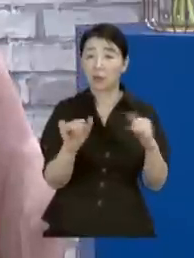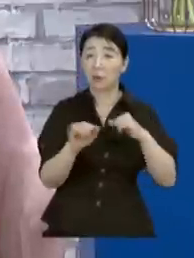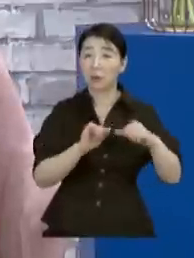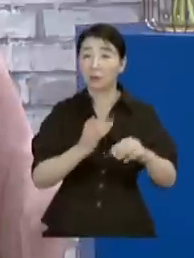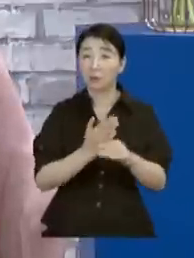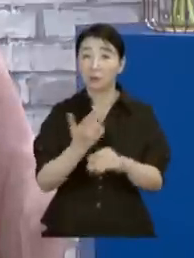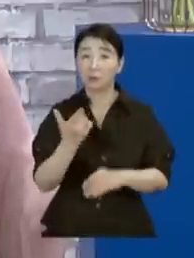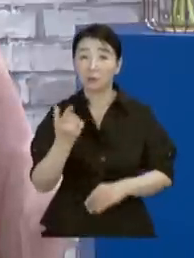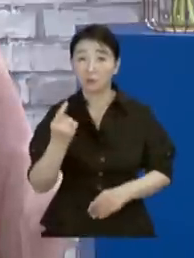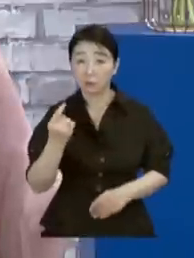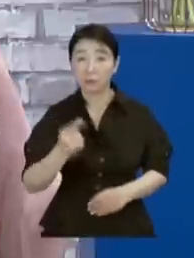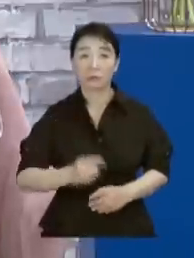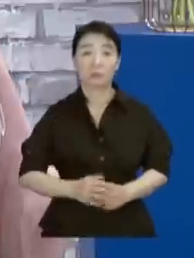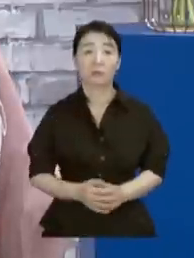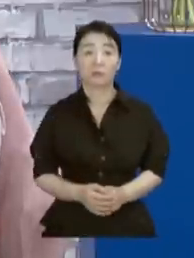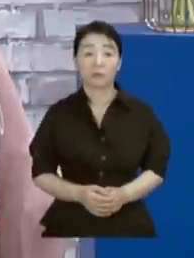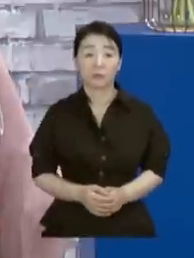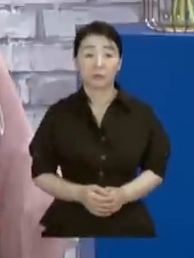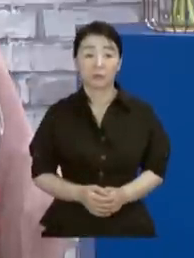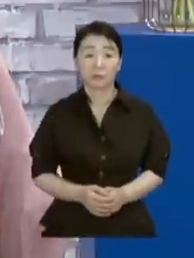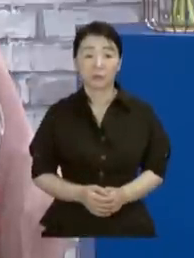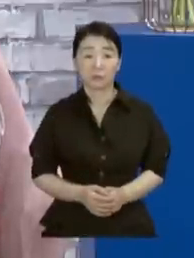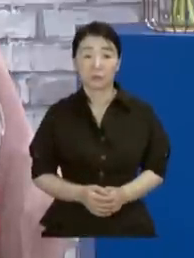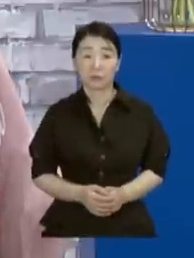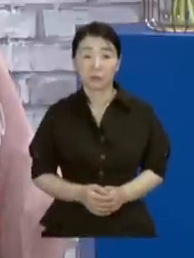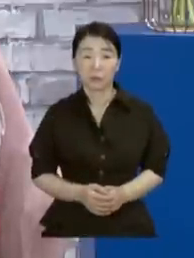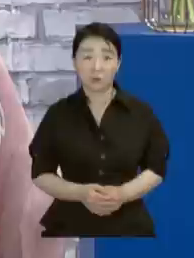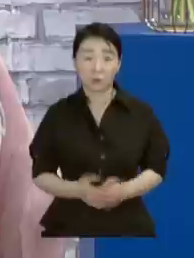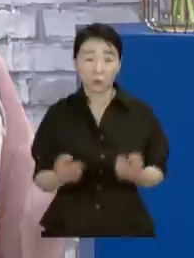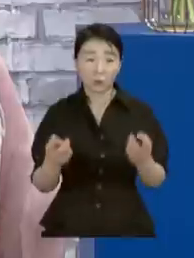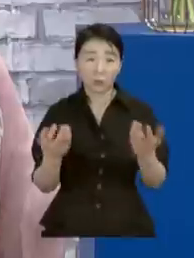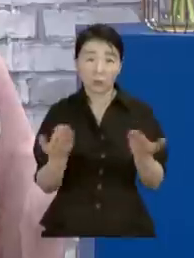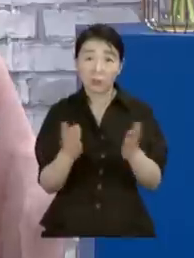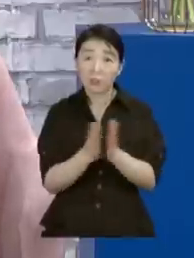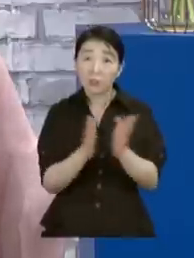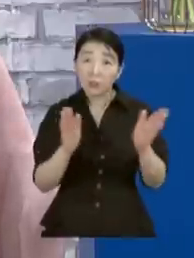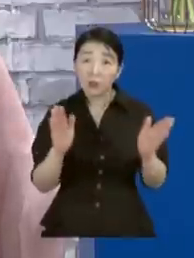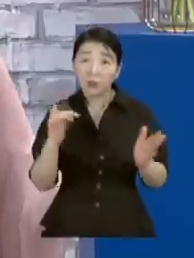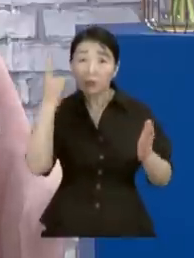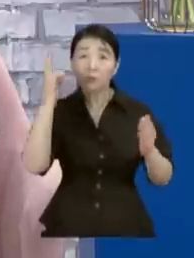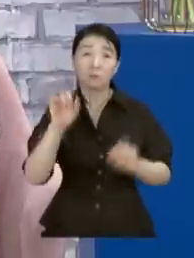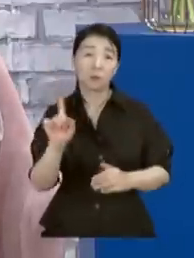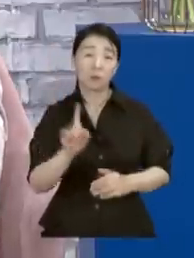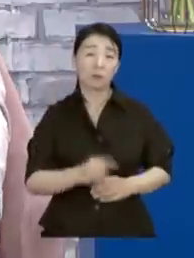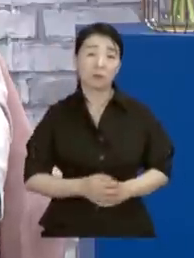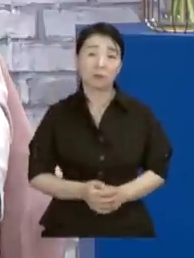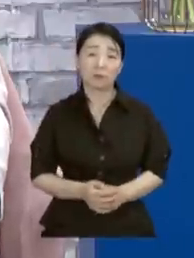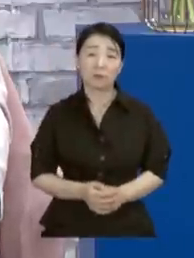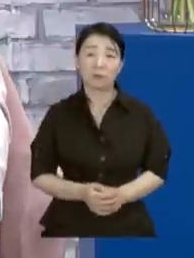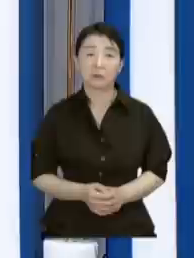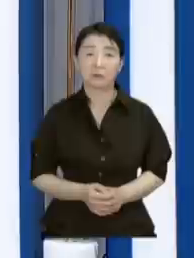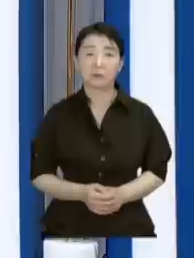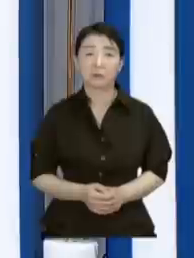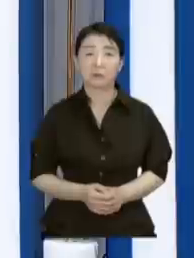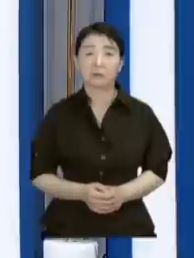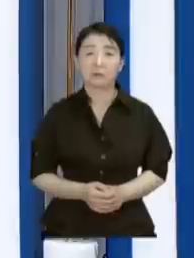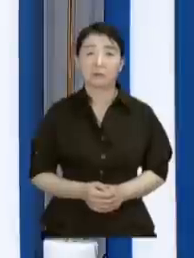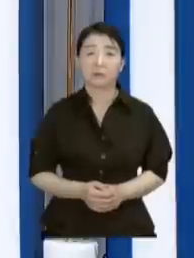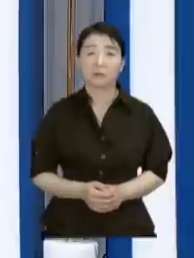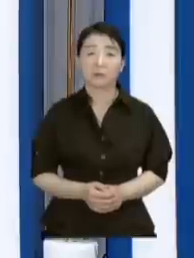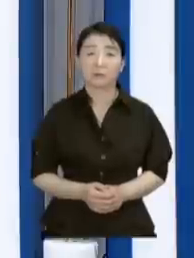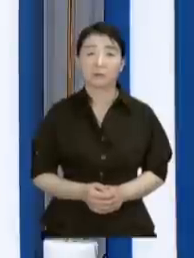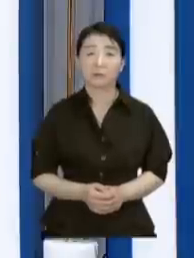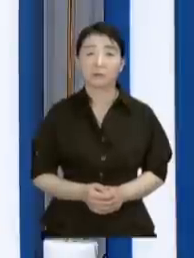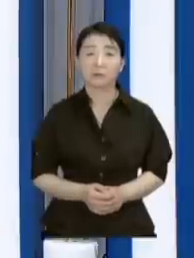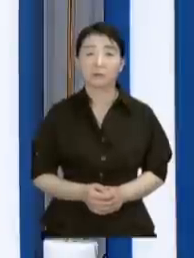상담사로 지금 활동하고 계시잖아요. 그러면 그 그것도, 길은 어떻게 또 열리게 되셨는지. 그것도 20년 됐어 벌써. 네. 네. 네. 제가